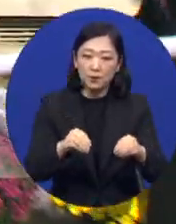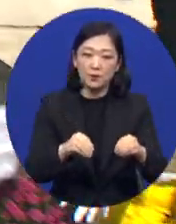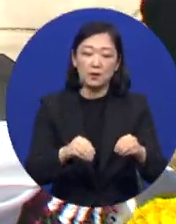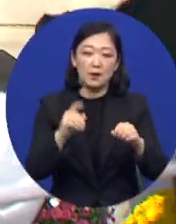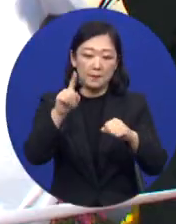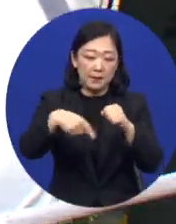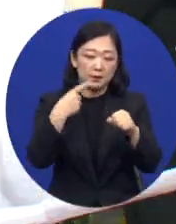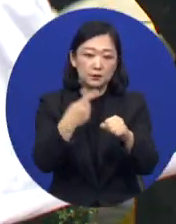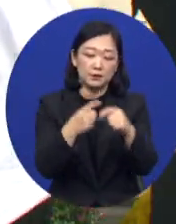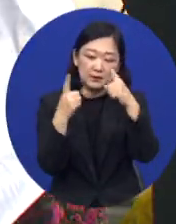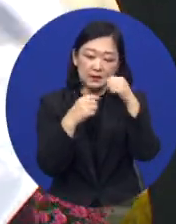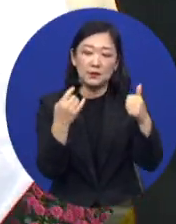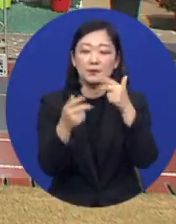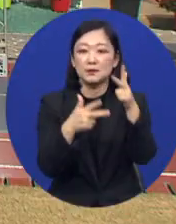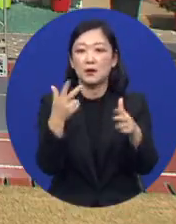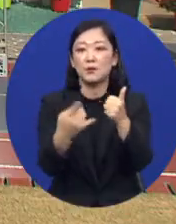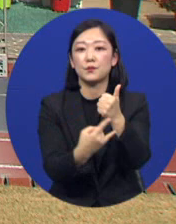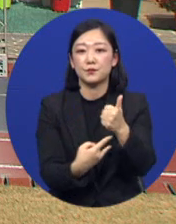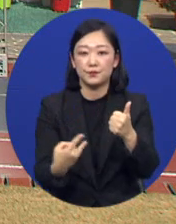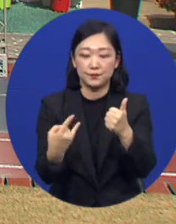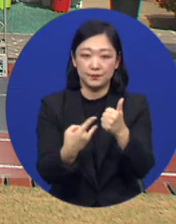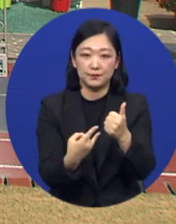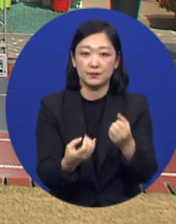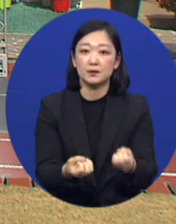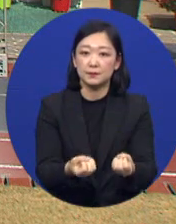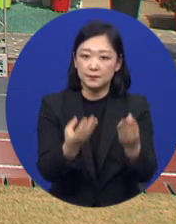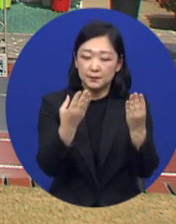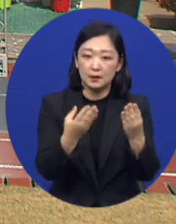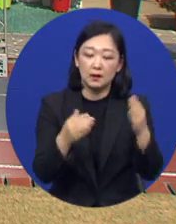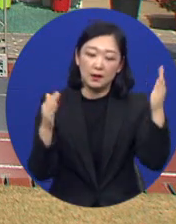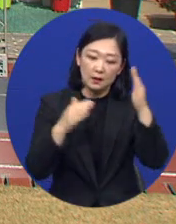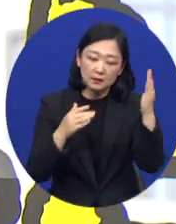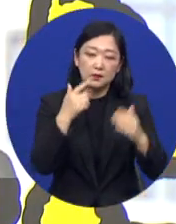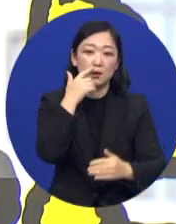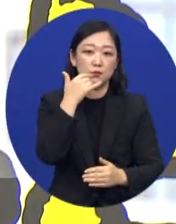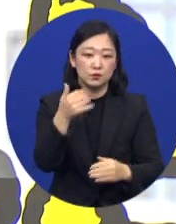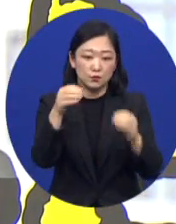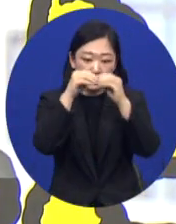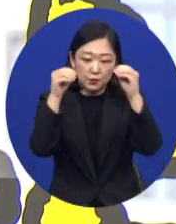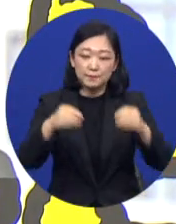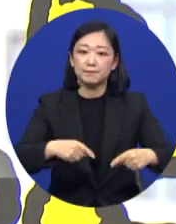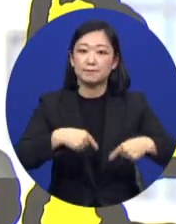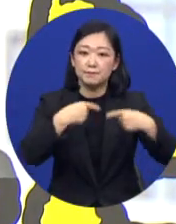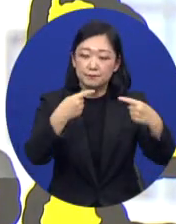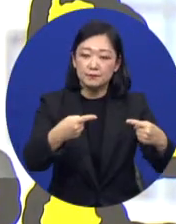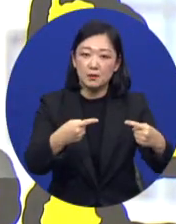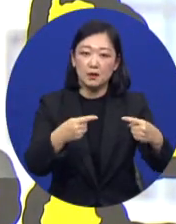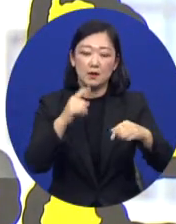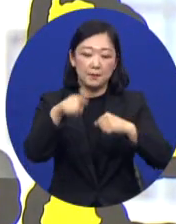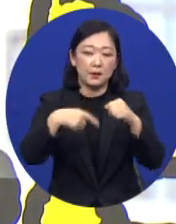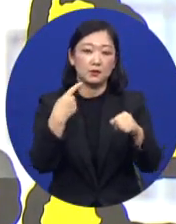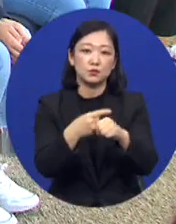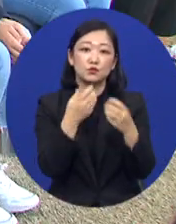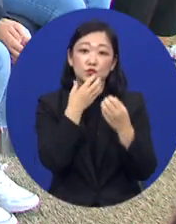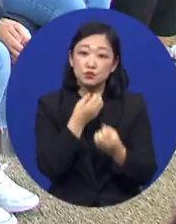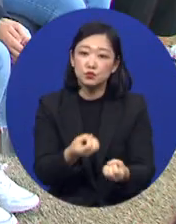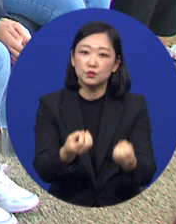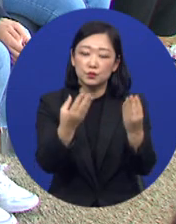100주년 기념사업위원회가 마련한 기념식에는 재학생과 학부모, 동문 등이 참석해 개교 100주년을